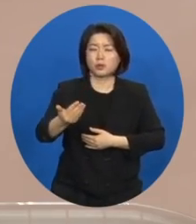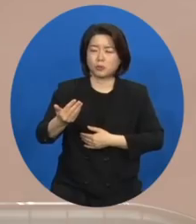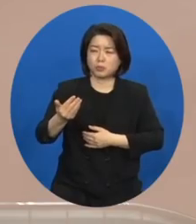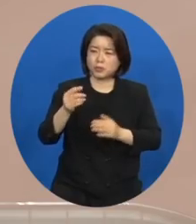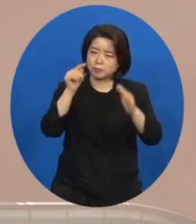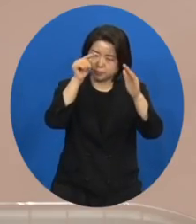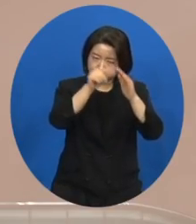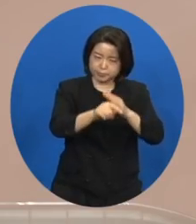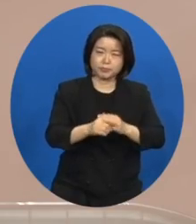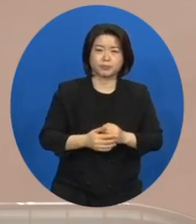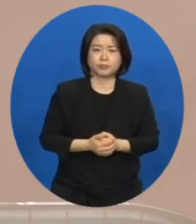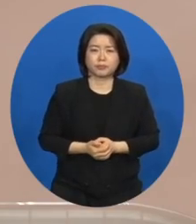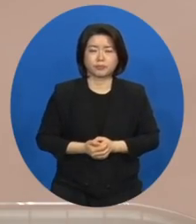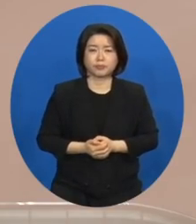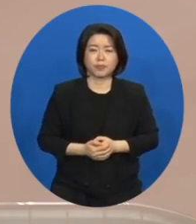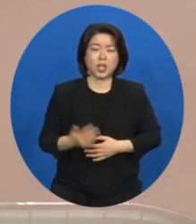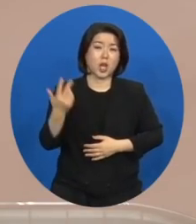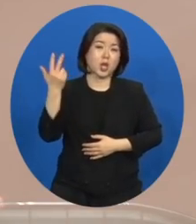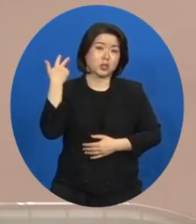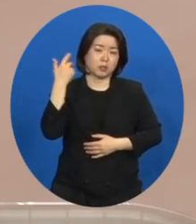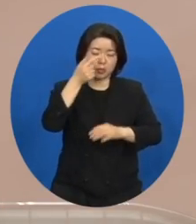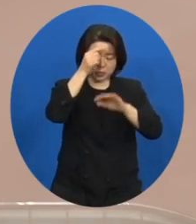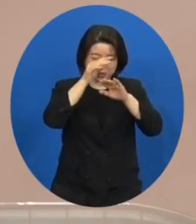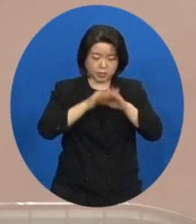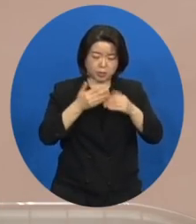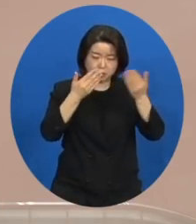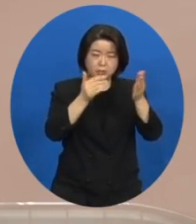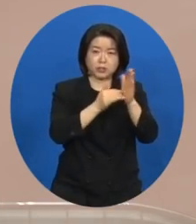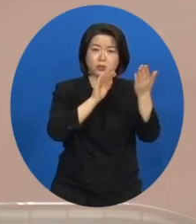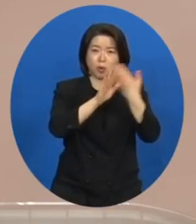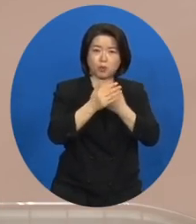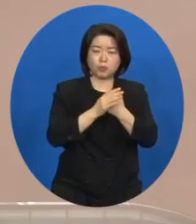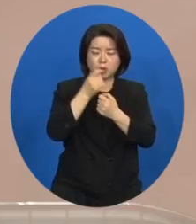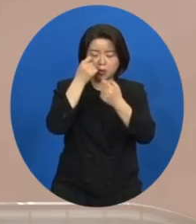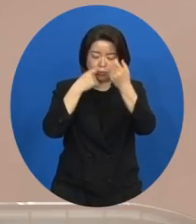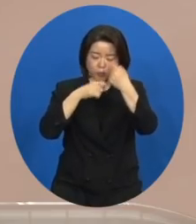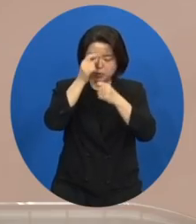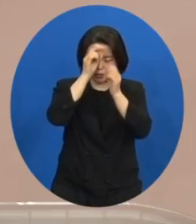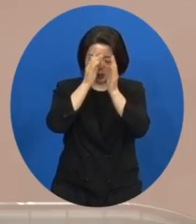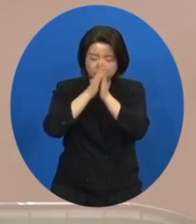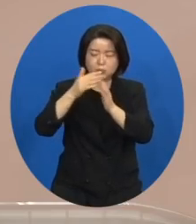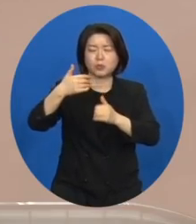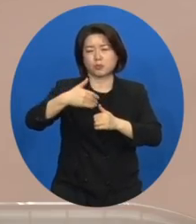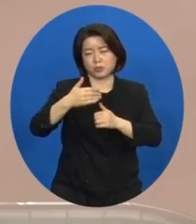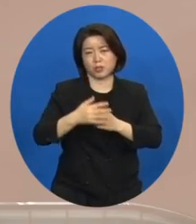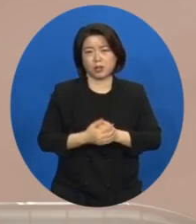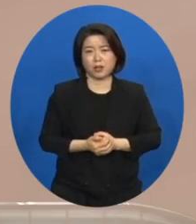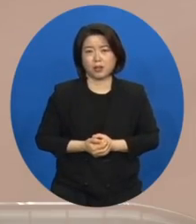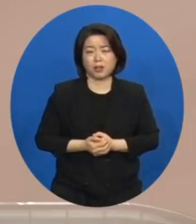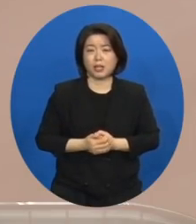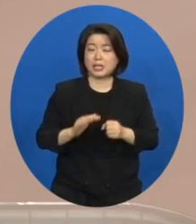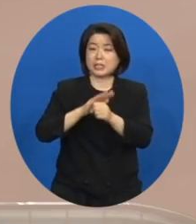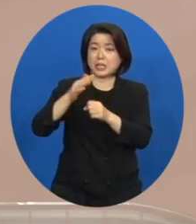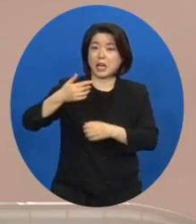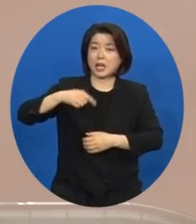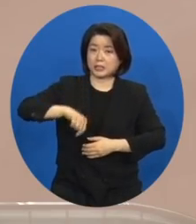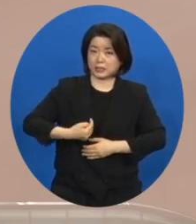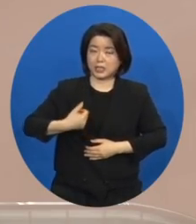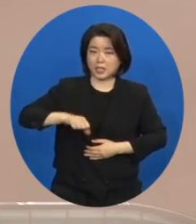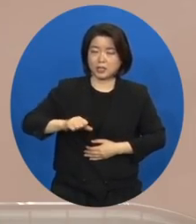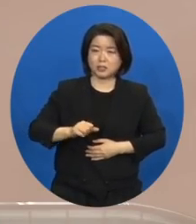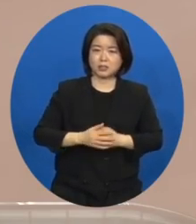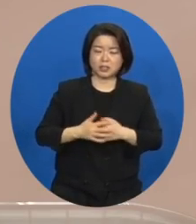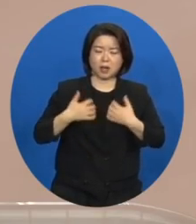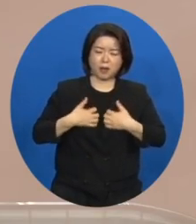지난 주일 예배 고 의 어떤 성도님이 울면서 저에게 기도 부탁을 하시는 거예요 사람은 자기 아들이 게임중독의